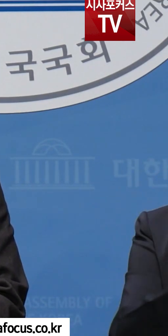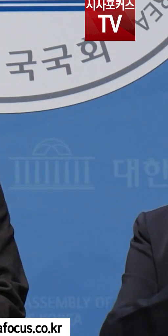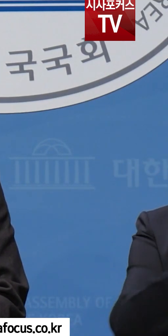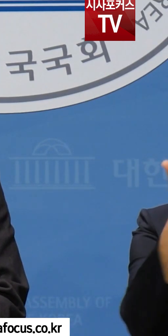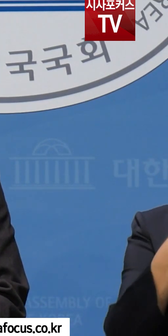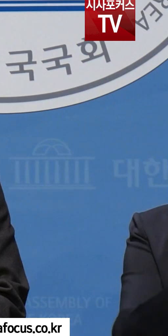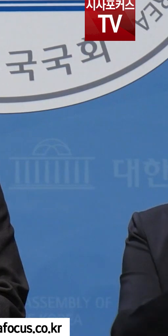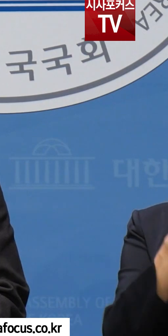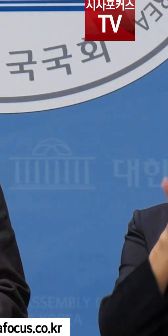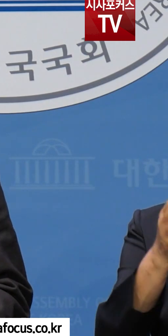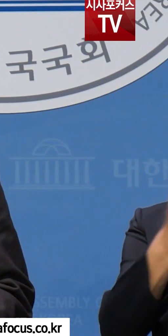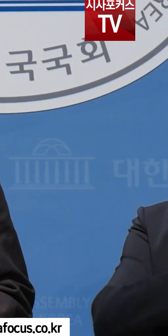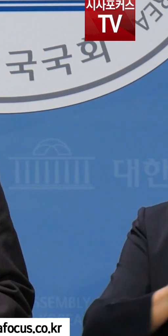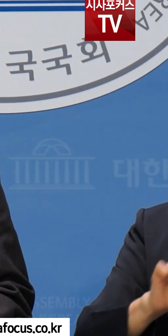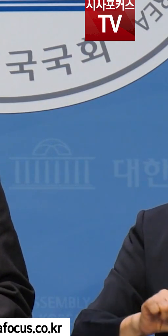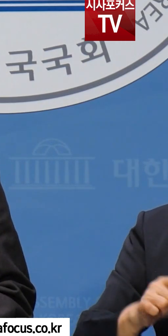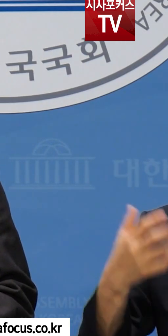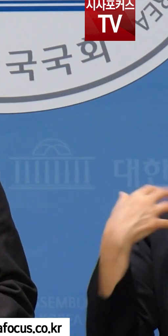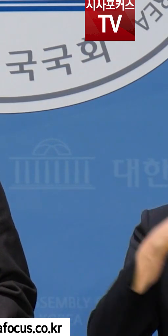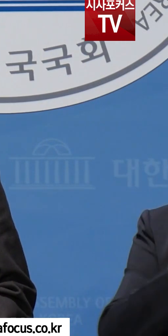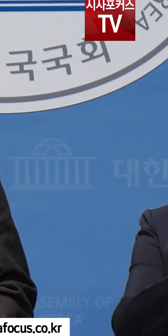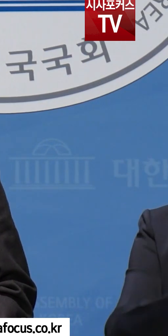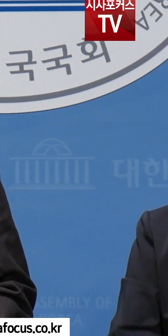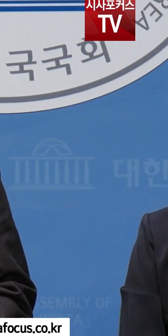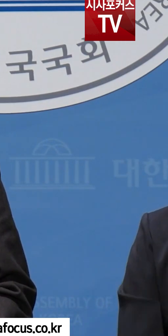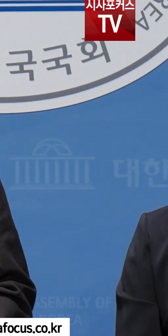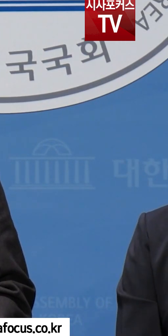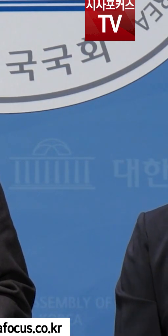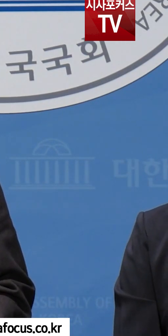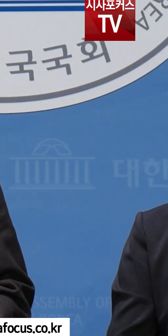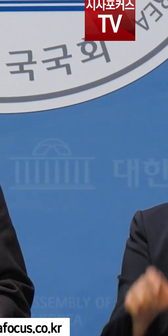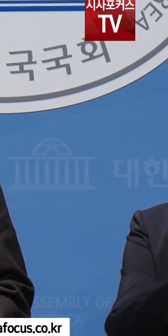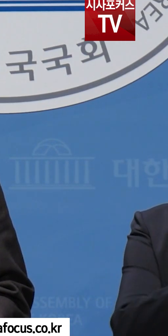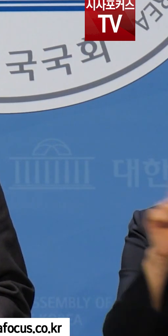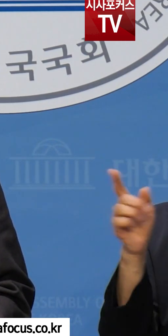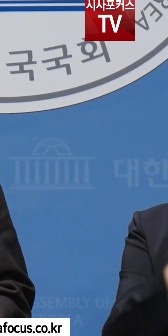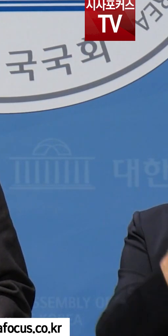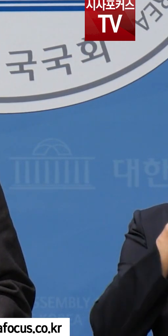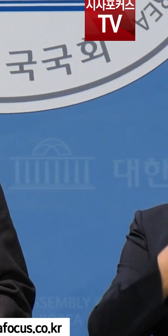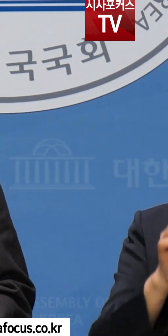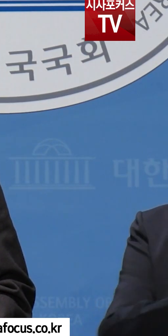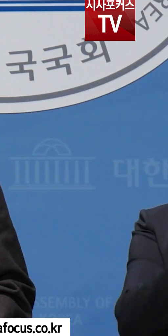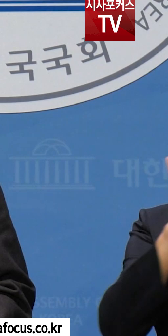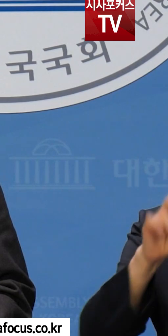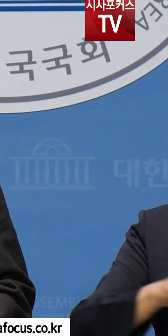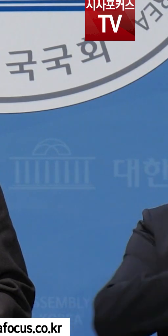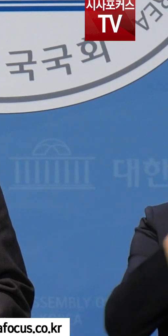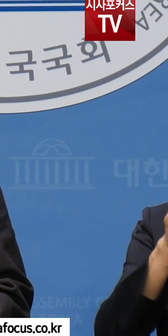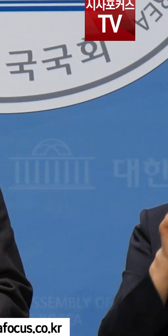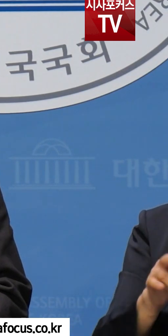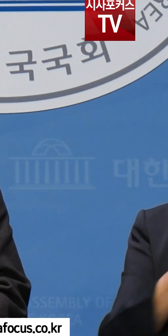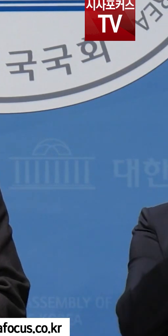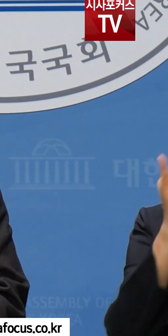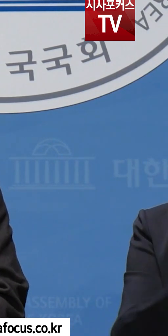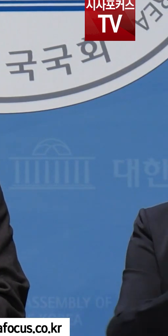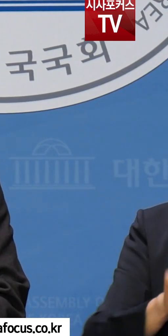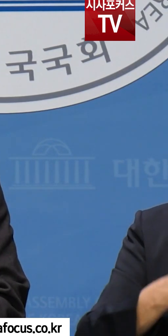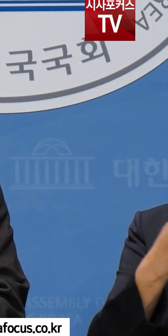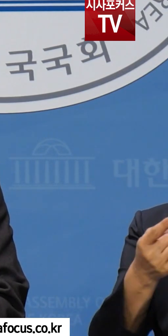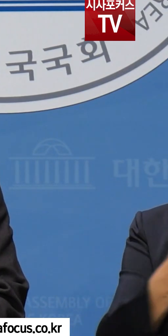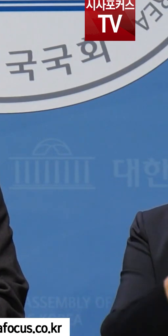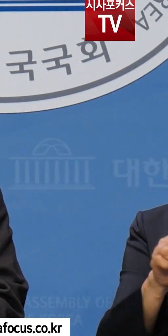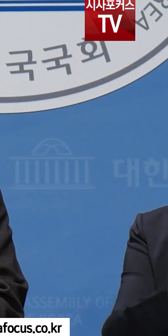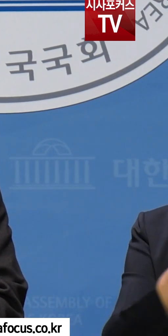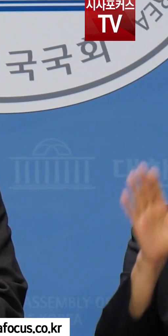극복하기 위한 재정의 적극적 역할을 주문합니다. 특히 어려운 경제 상황에서 이제 막 사회에 진출하거나